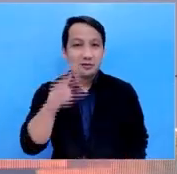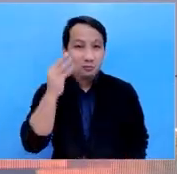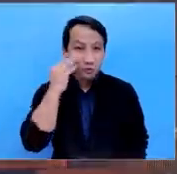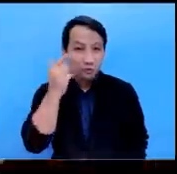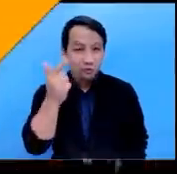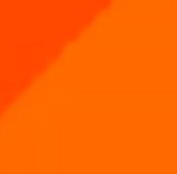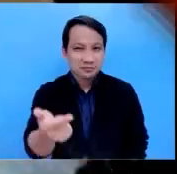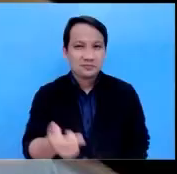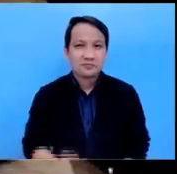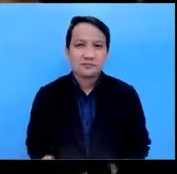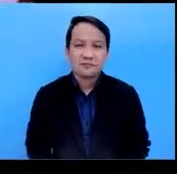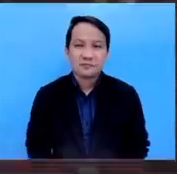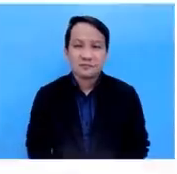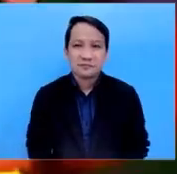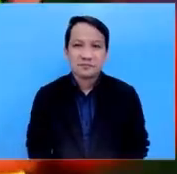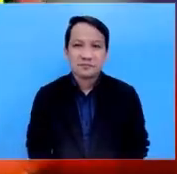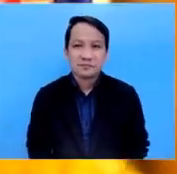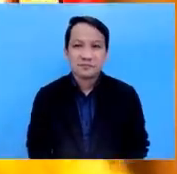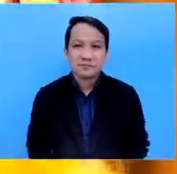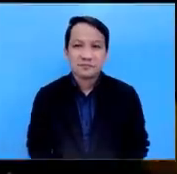Gualvez.